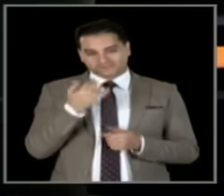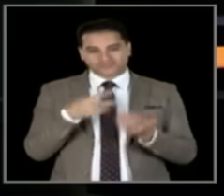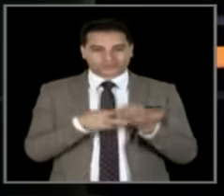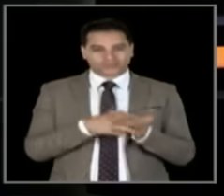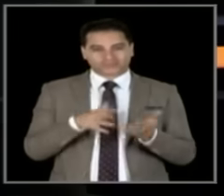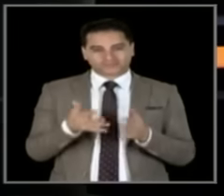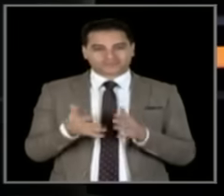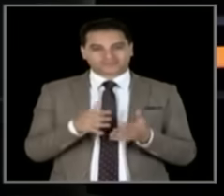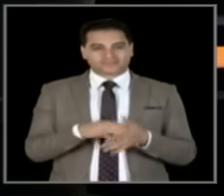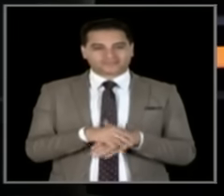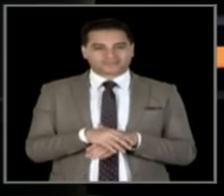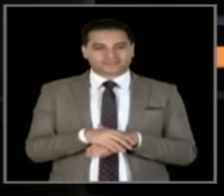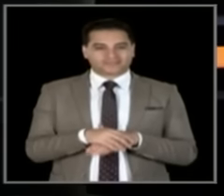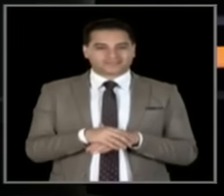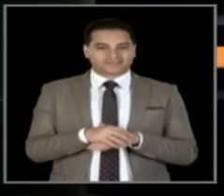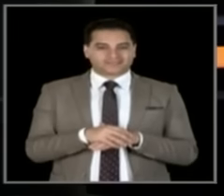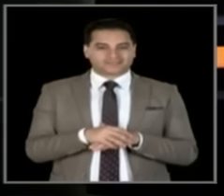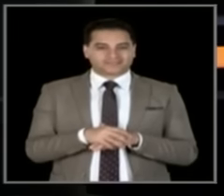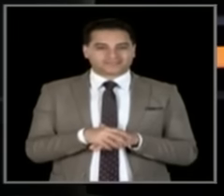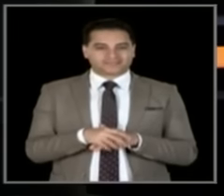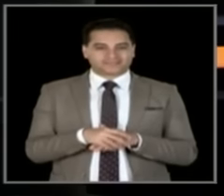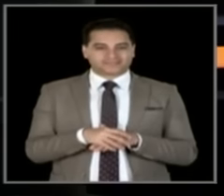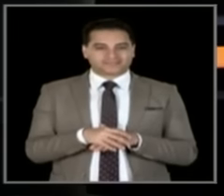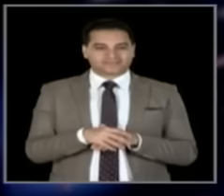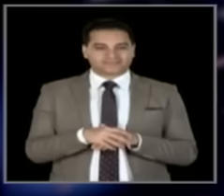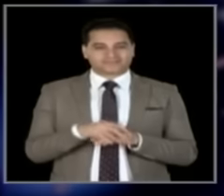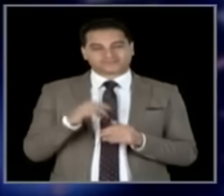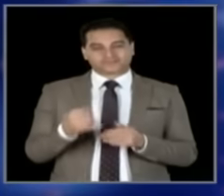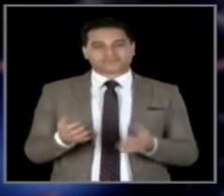متوسط. نستنى نستنى براحتك. يلا دوس على البازر.